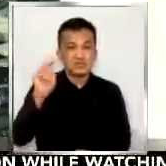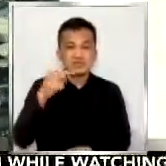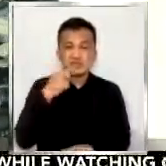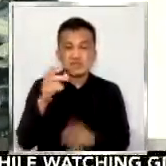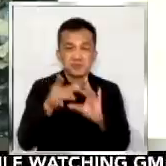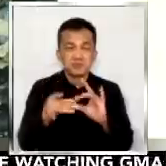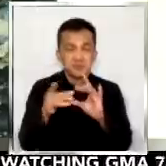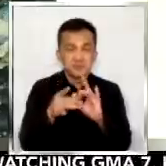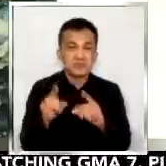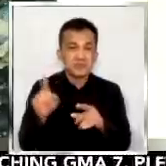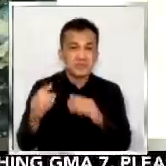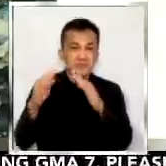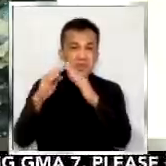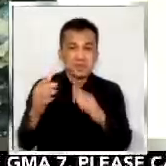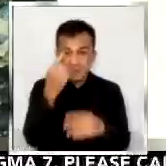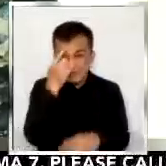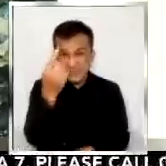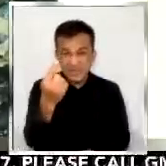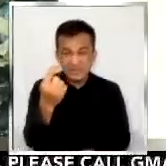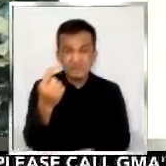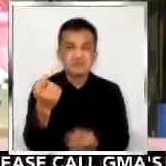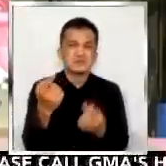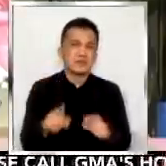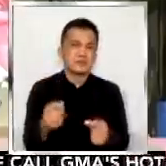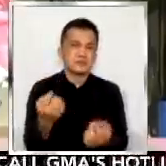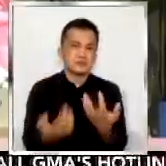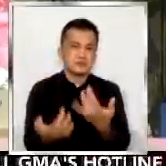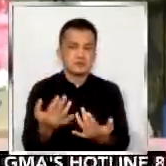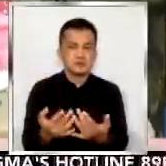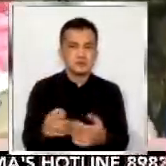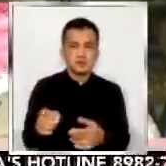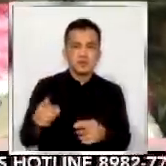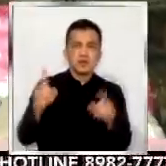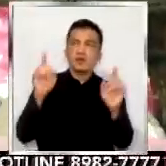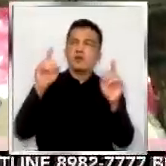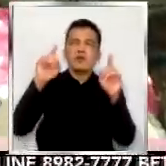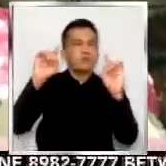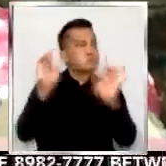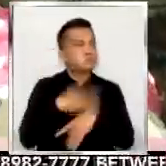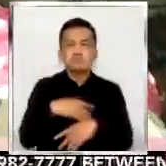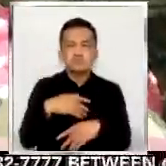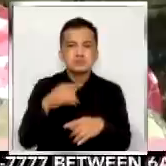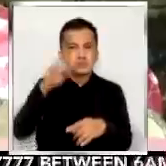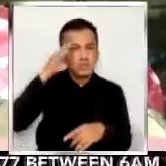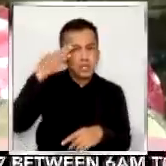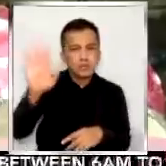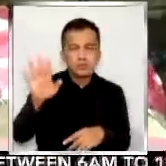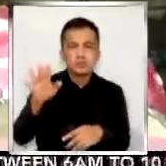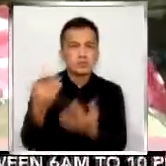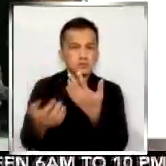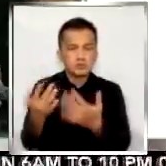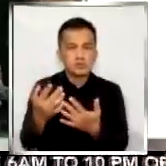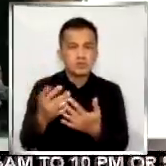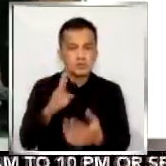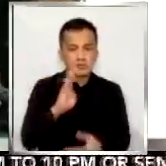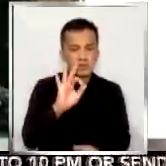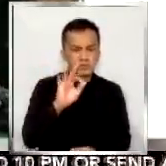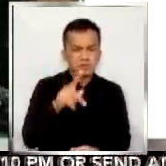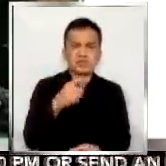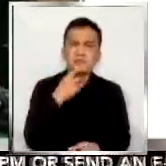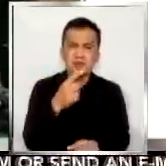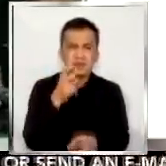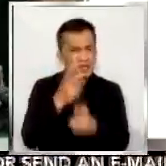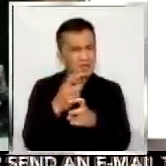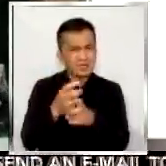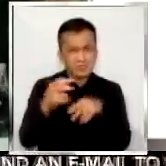kanyang bahay nang mangyari ang sunog. Hindi raw nila namalayan ang sunog. Ayon sa BFP, naging pahirapan ang pagpasok sa bahay